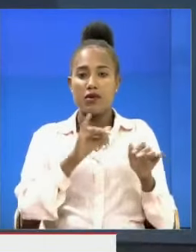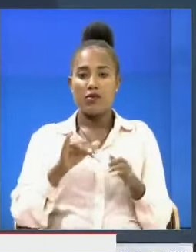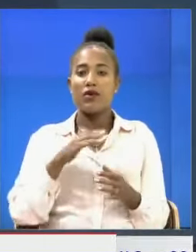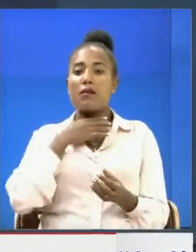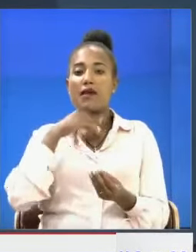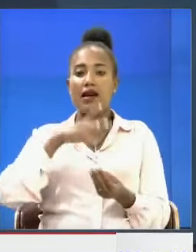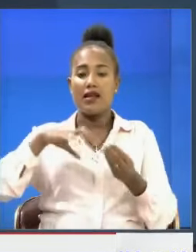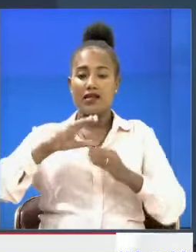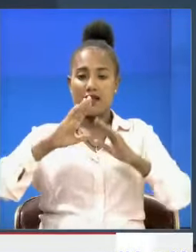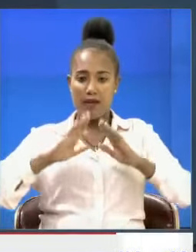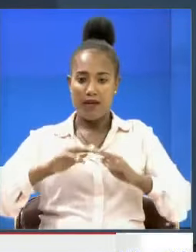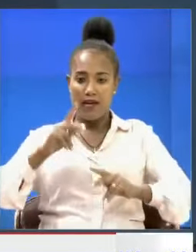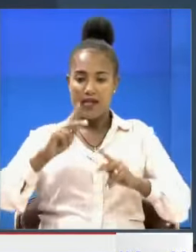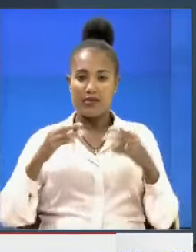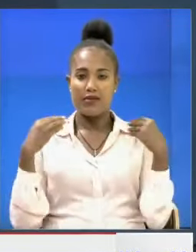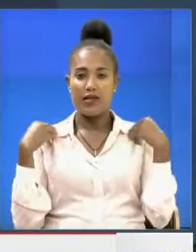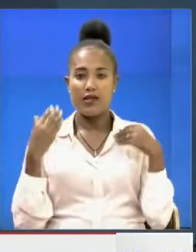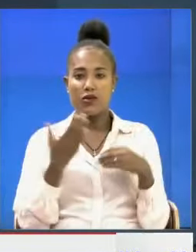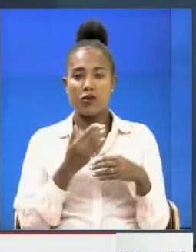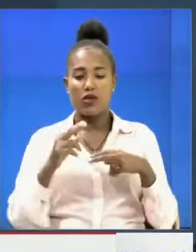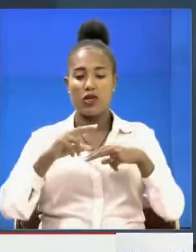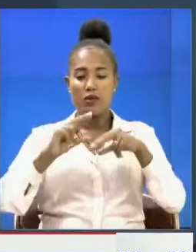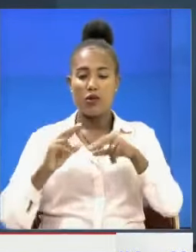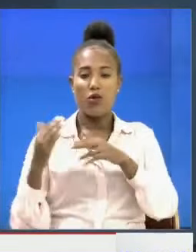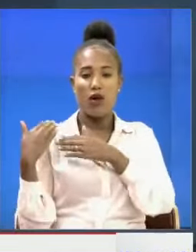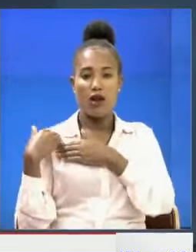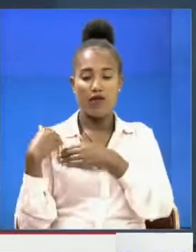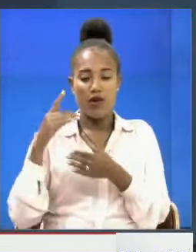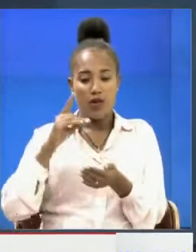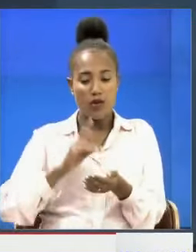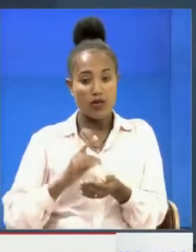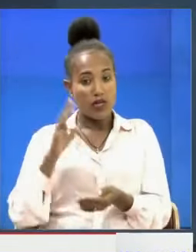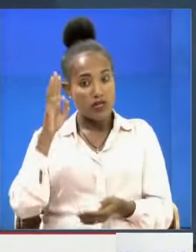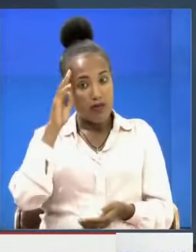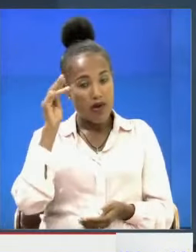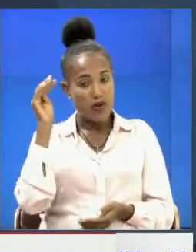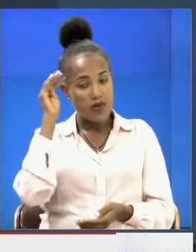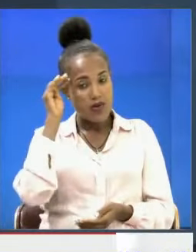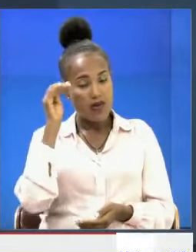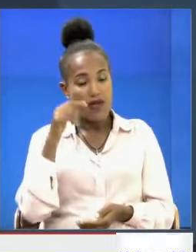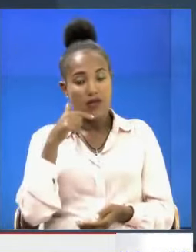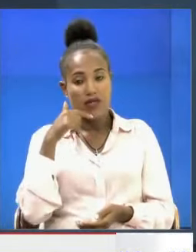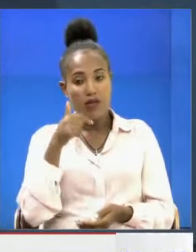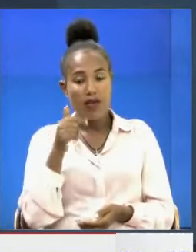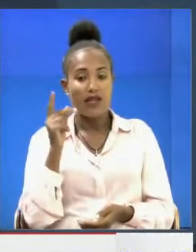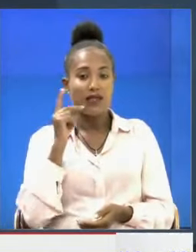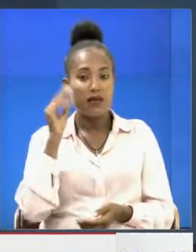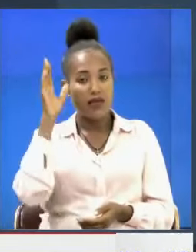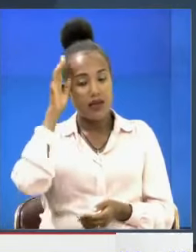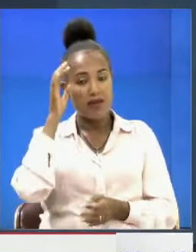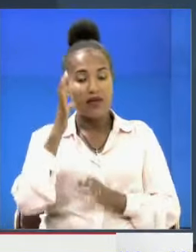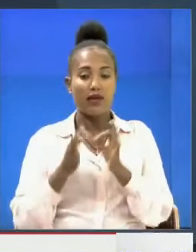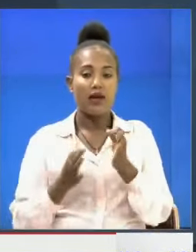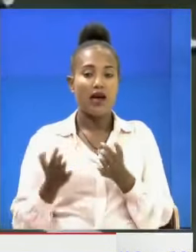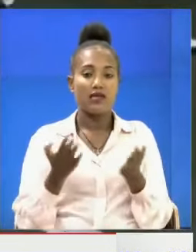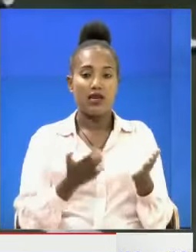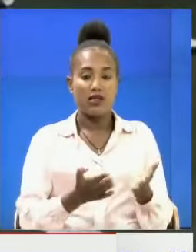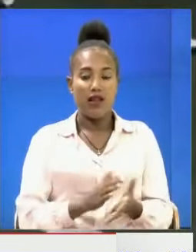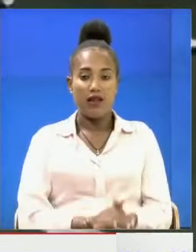የአማራ ክልል ሰላምና የህዝብ ደህንነት ጉዳዮች ቢሮ ኃላፊ ዶክተር ሰማ ጥሩነህ አሳስበዋል። የህዝብ አለም ጌታነህ ናት ዝርዝሩን